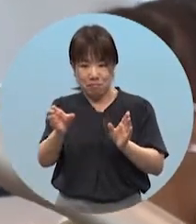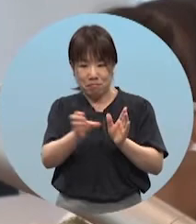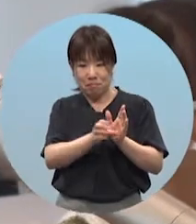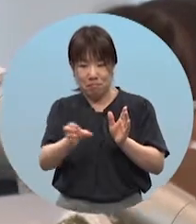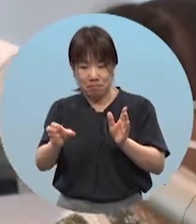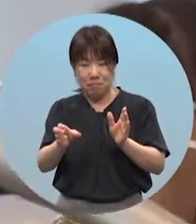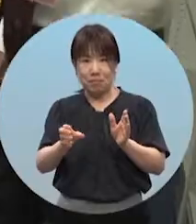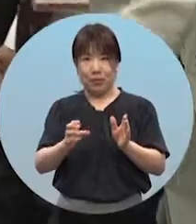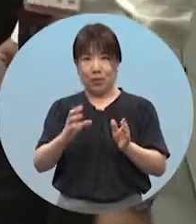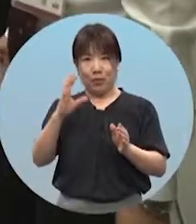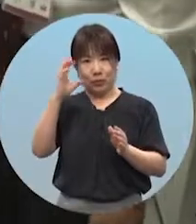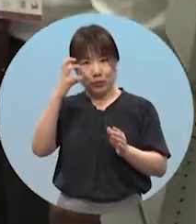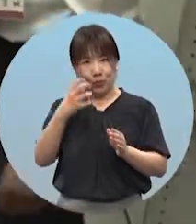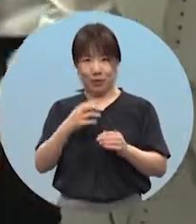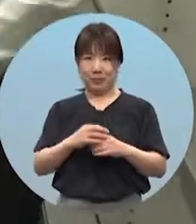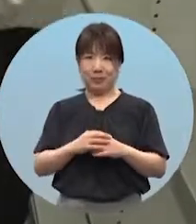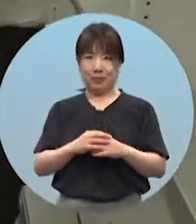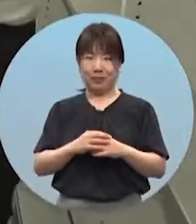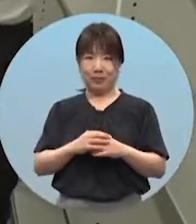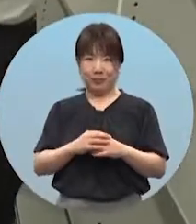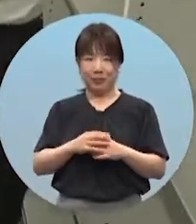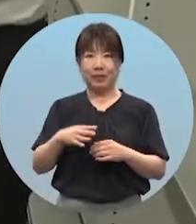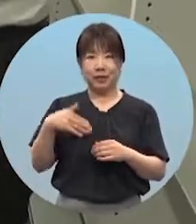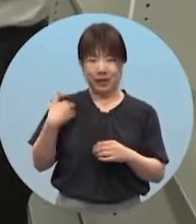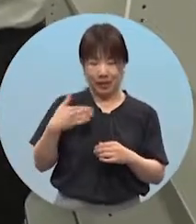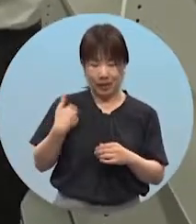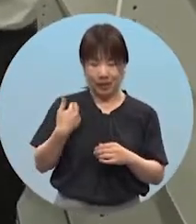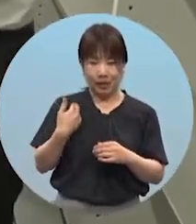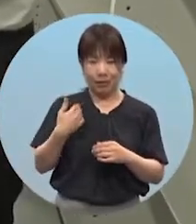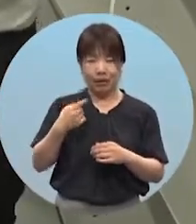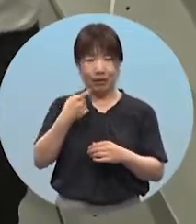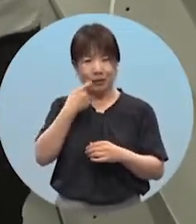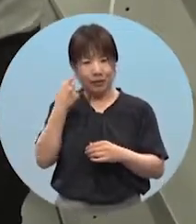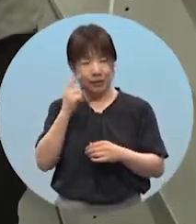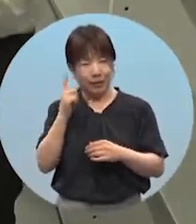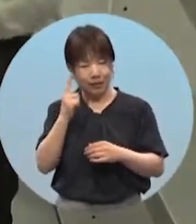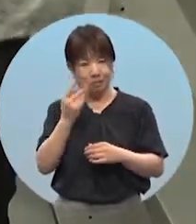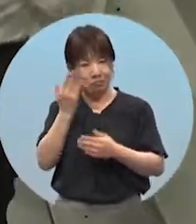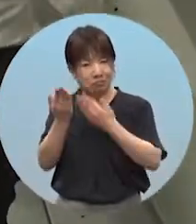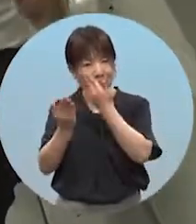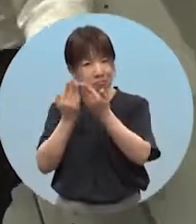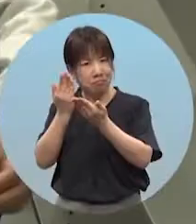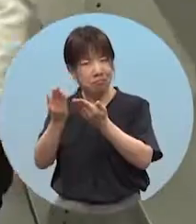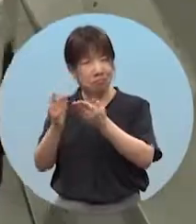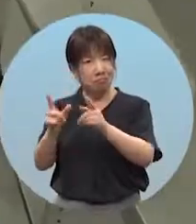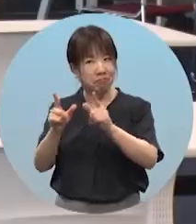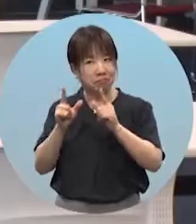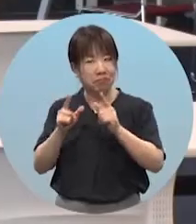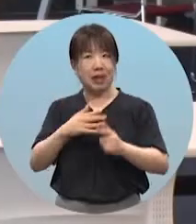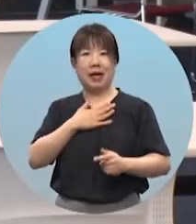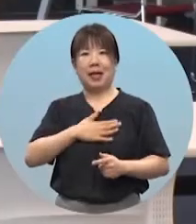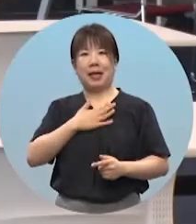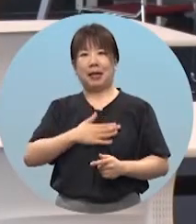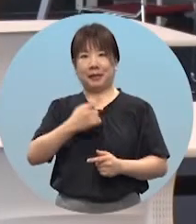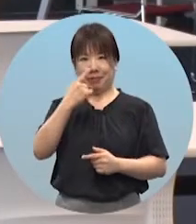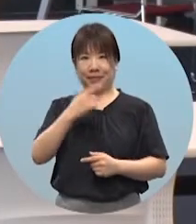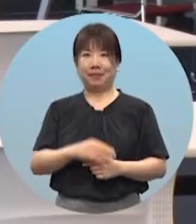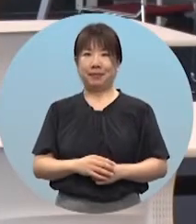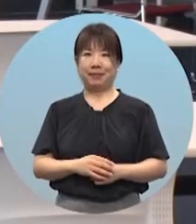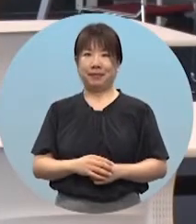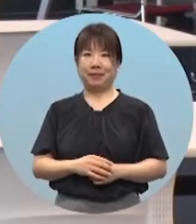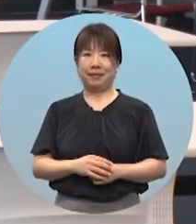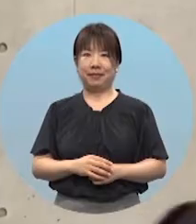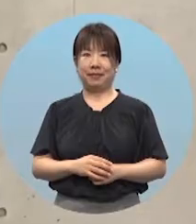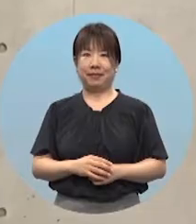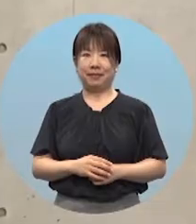すごいと思いました。まだ知らないこととか気になったことが知れてよかったです。 やっぱり子どもさ